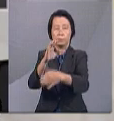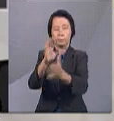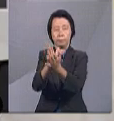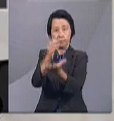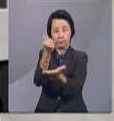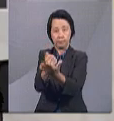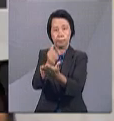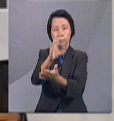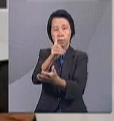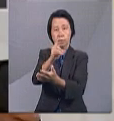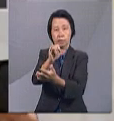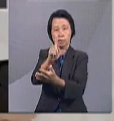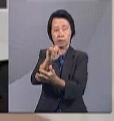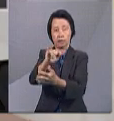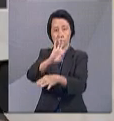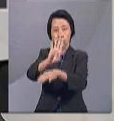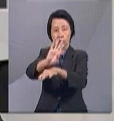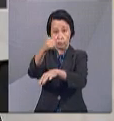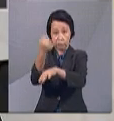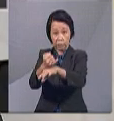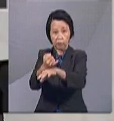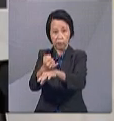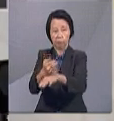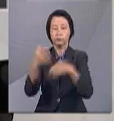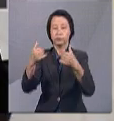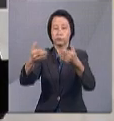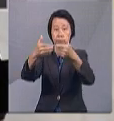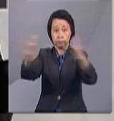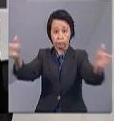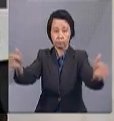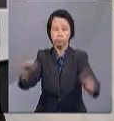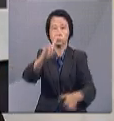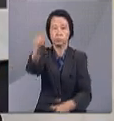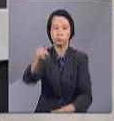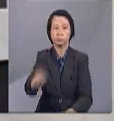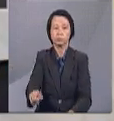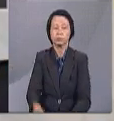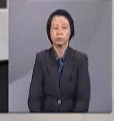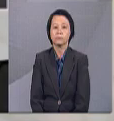immigration Publicagent sabu kepada pertanyaan Steven silakan